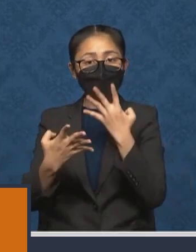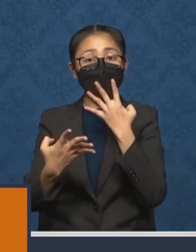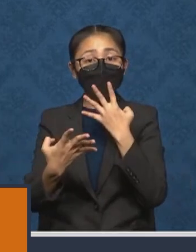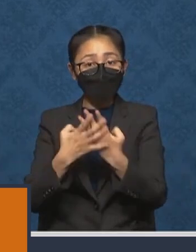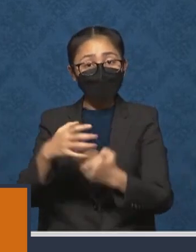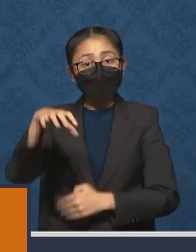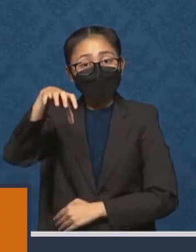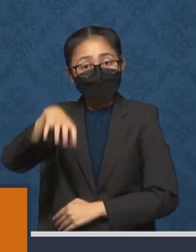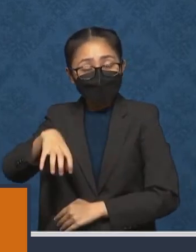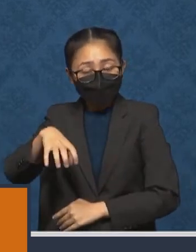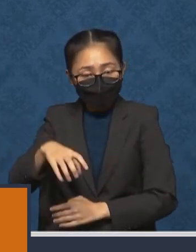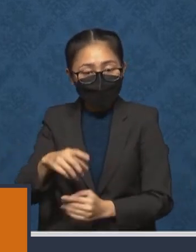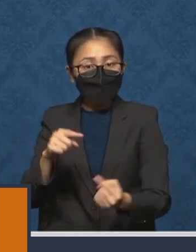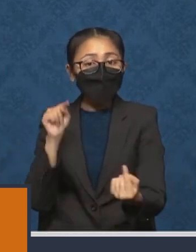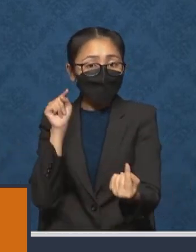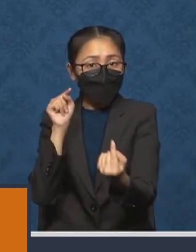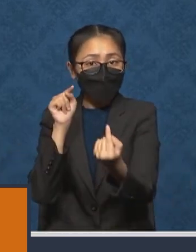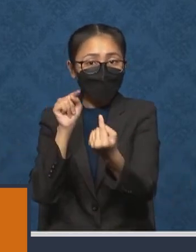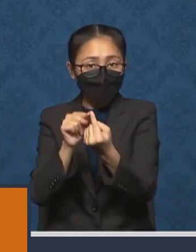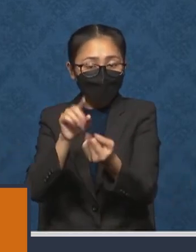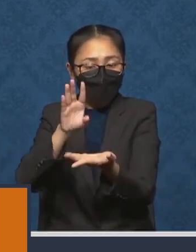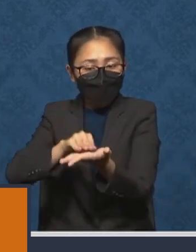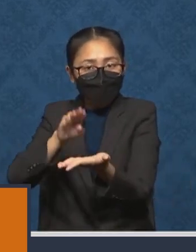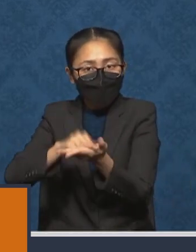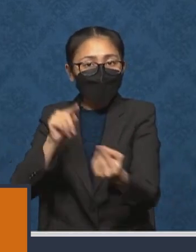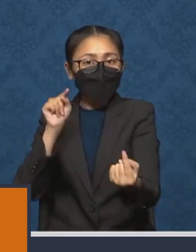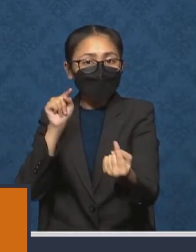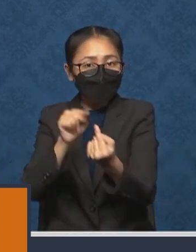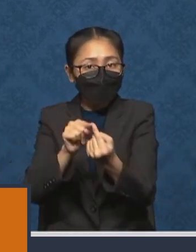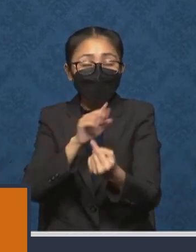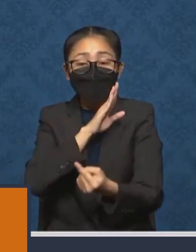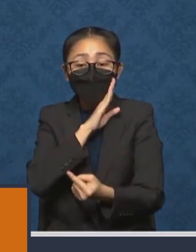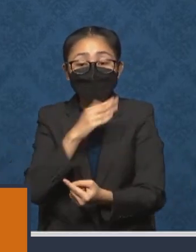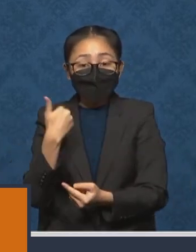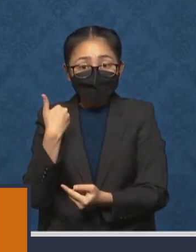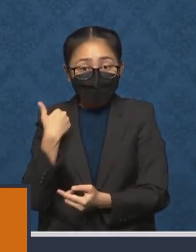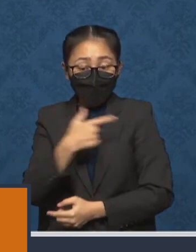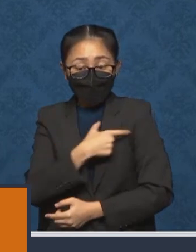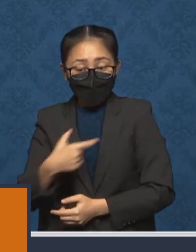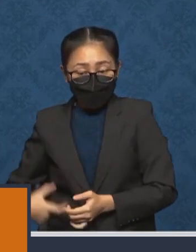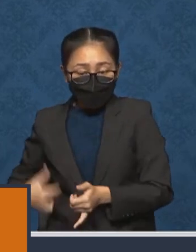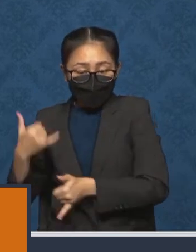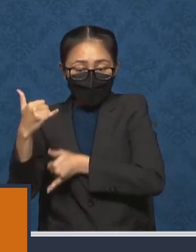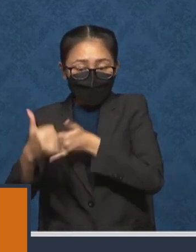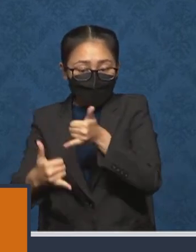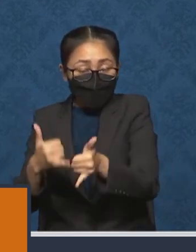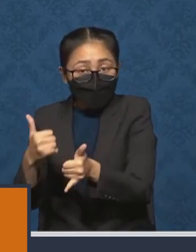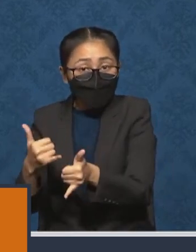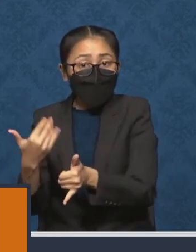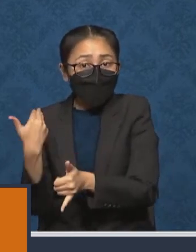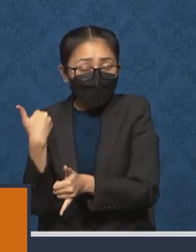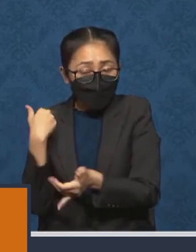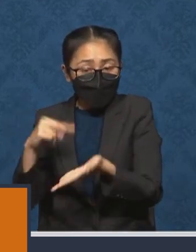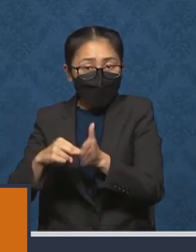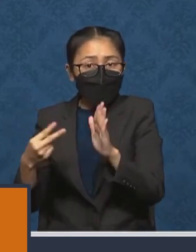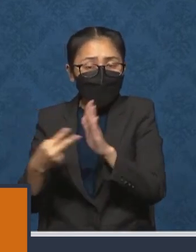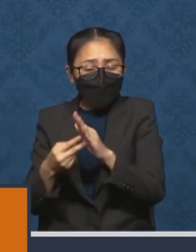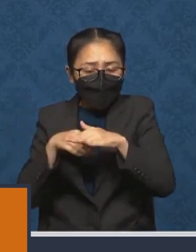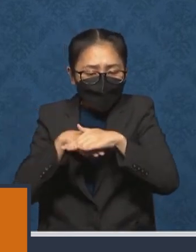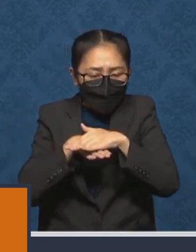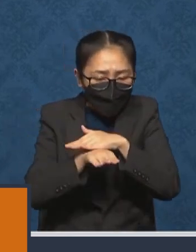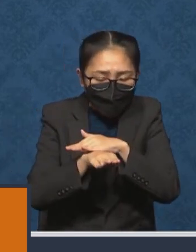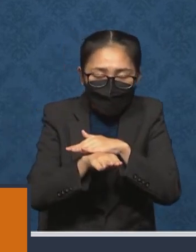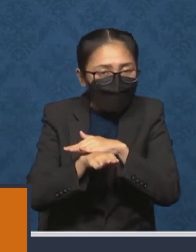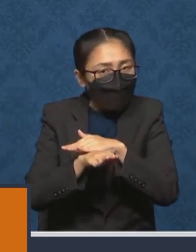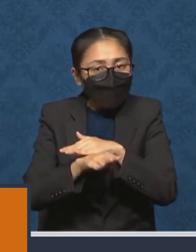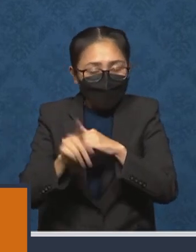งบประมาณให้ตรงไปตรงมาหากต้องมีงบประมาณในการรับเสด็จก็ควรแยกออกมาให้ชัดเจนไม่แอบอ้างหรือสอดไส้แบ